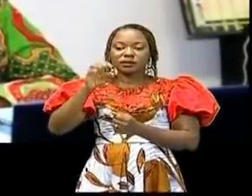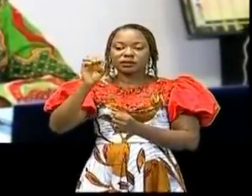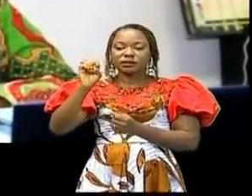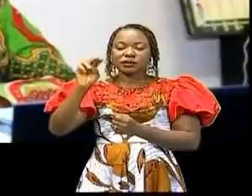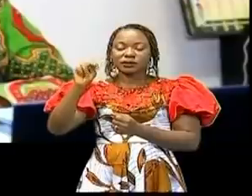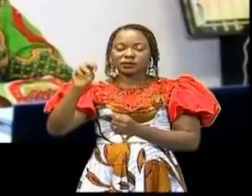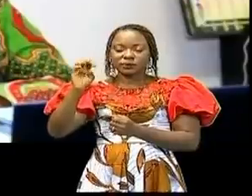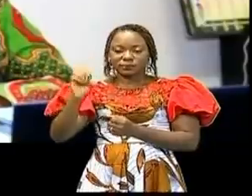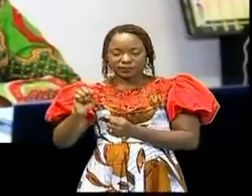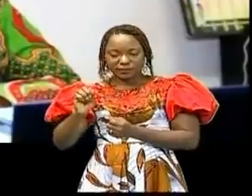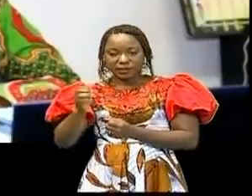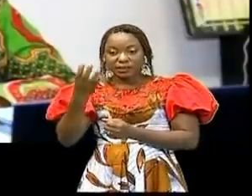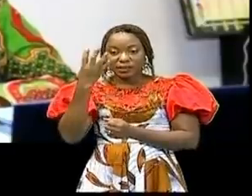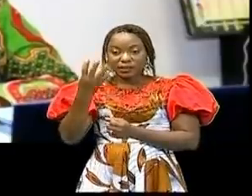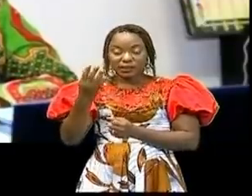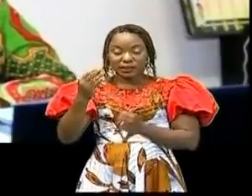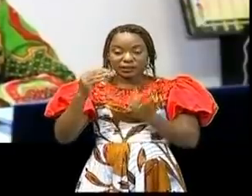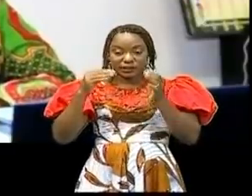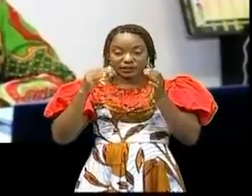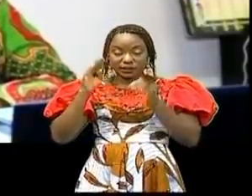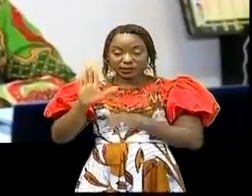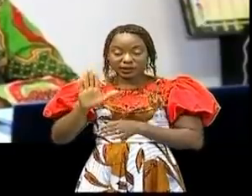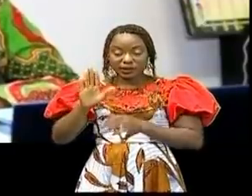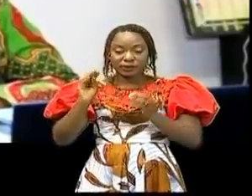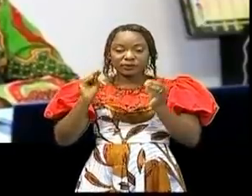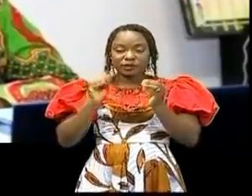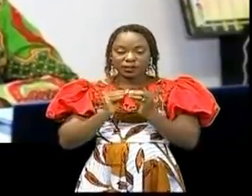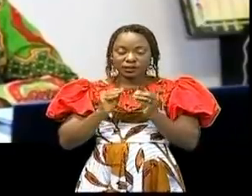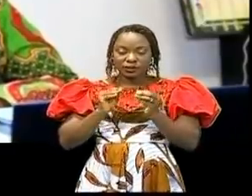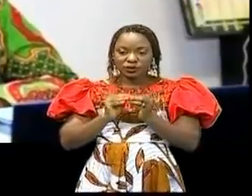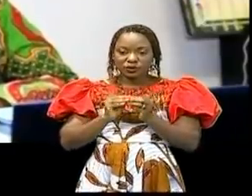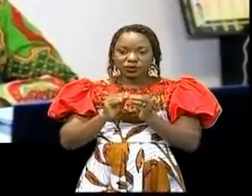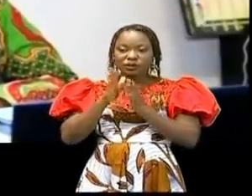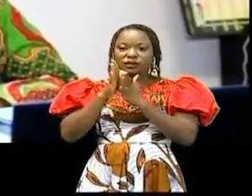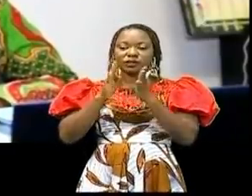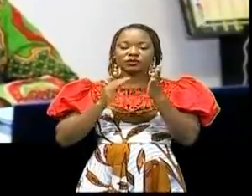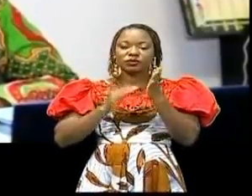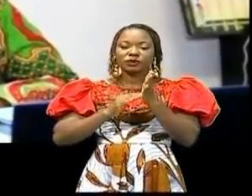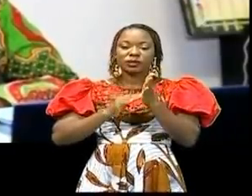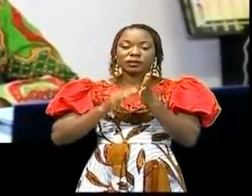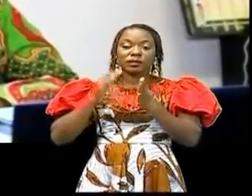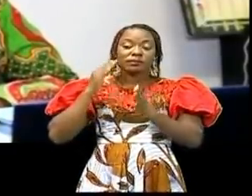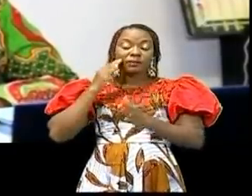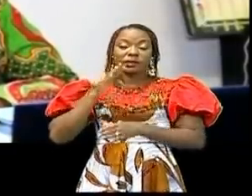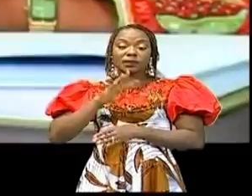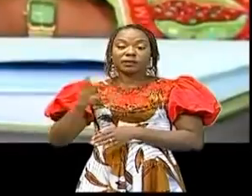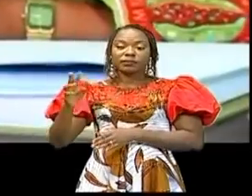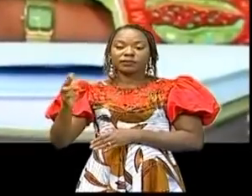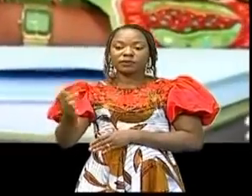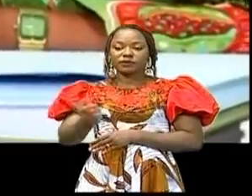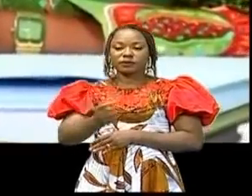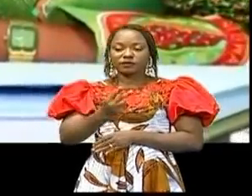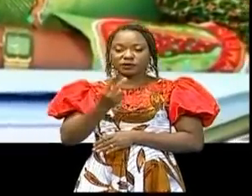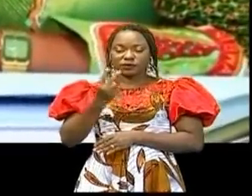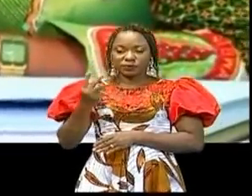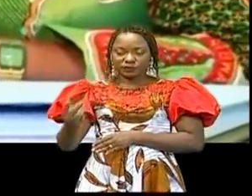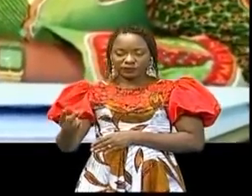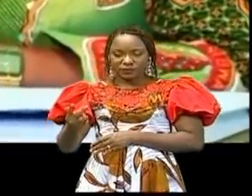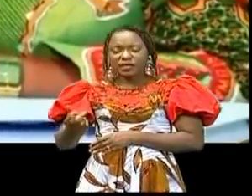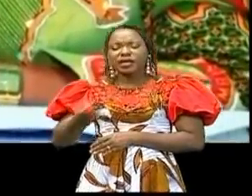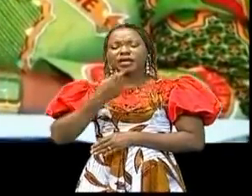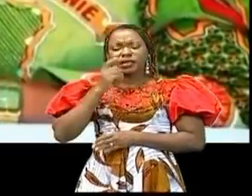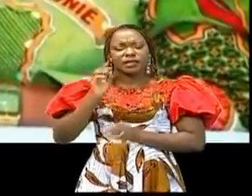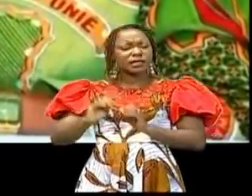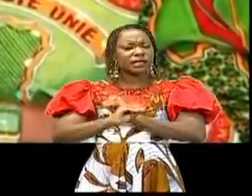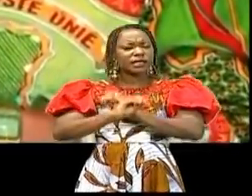recommandations de la 45e réunion du Conseil des ministres tenue le 18 mars 2022. Il en ressort que les